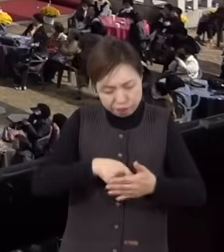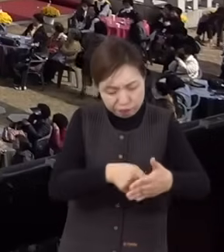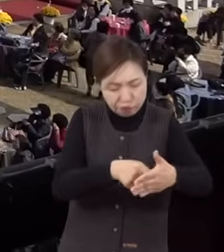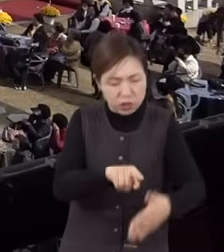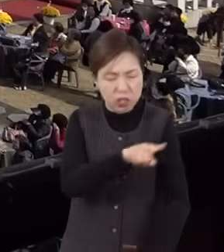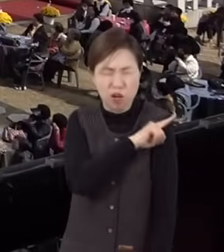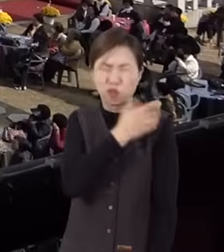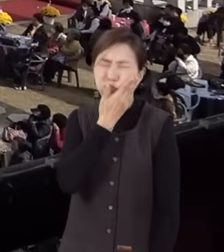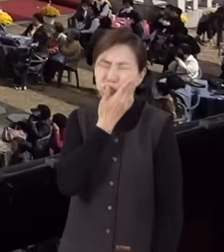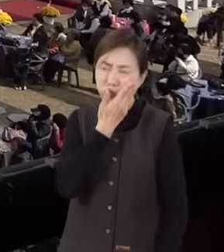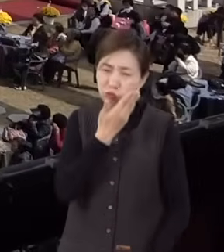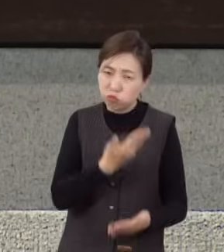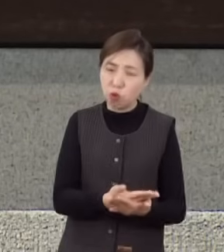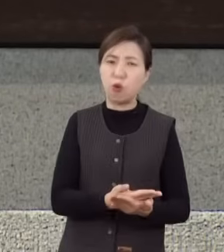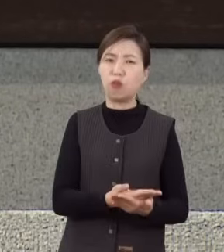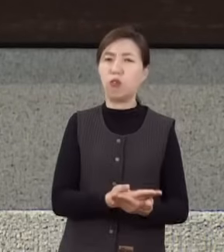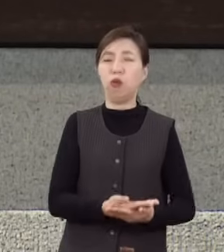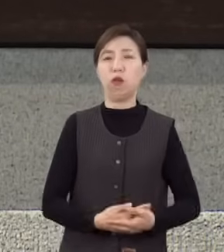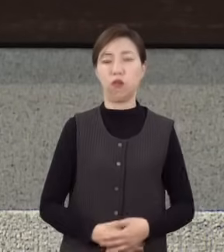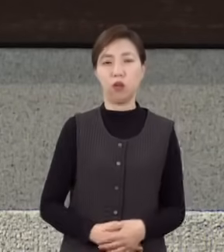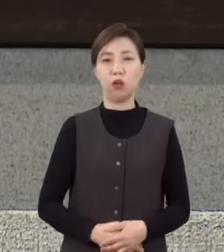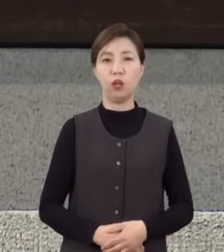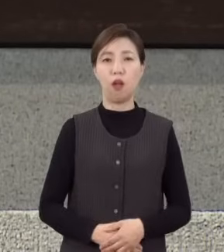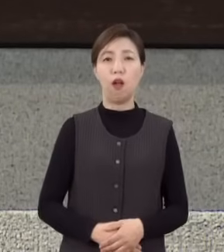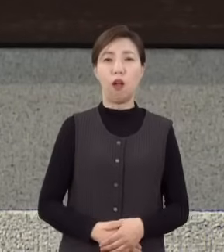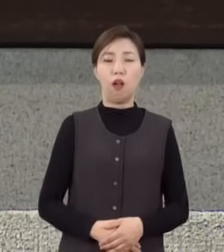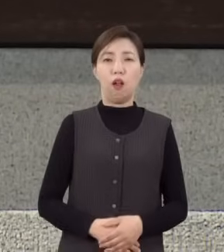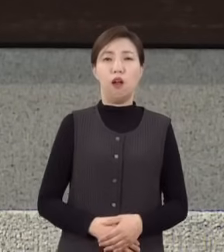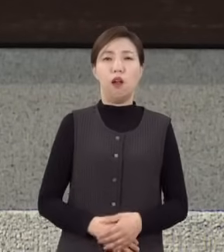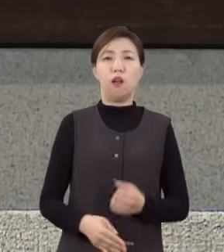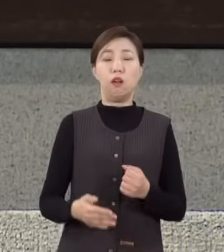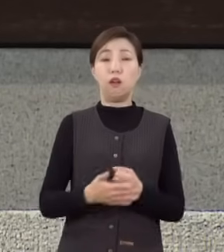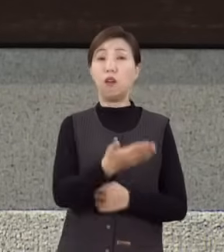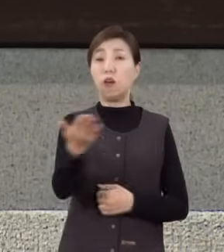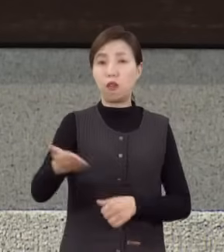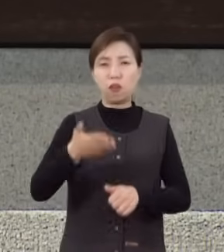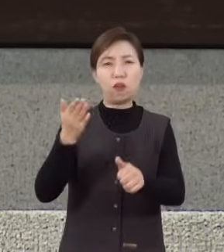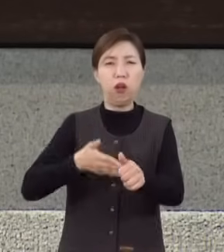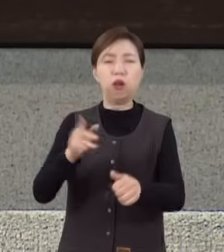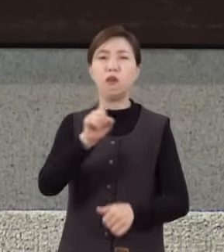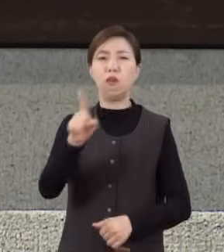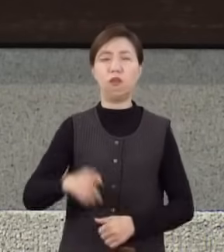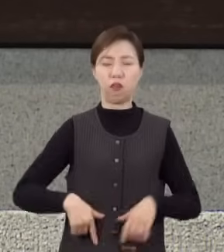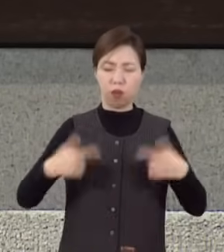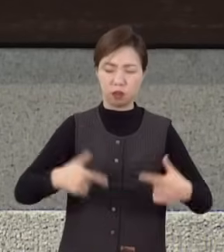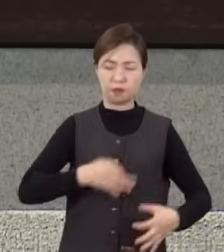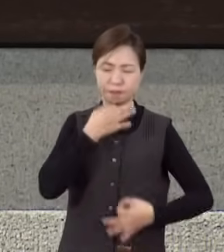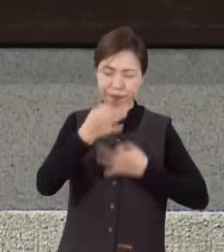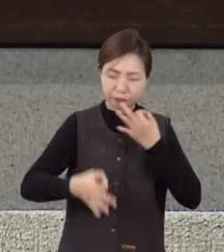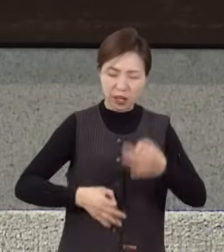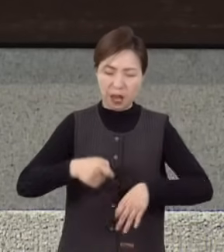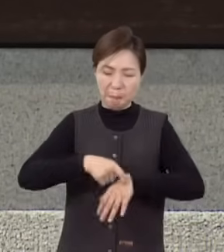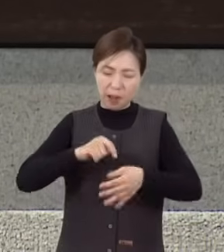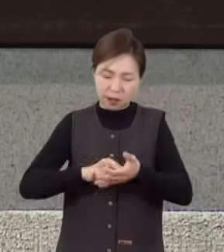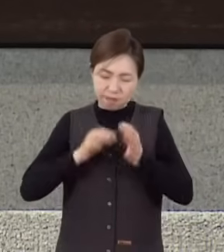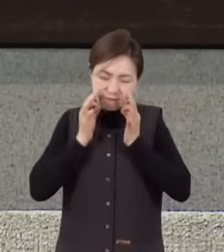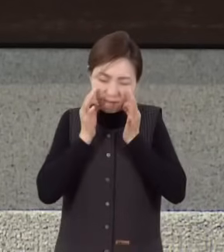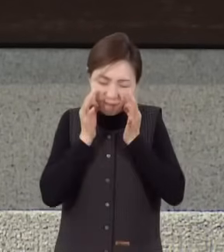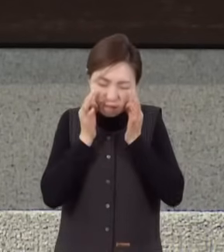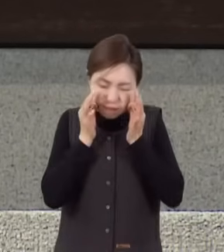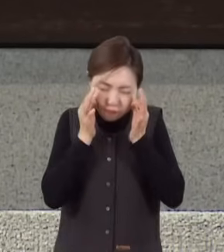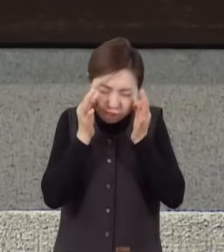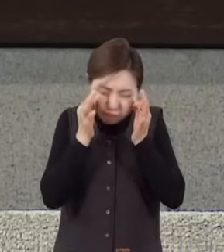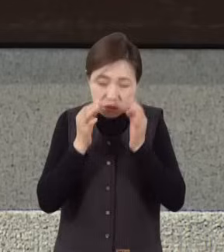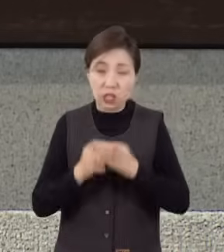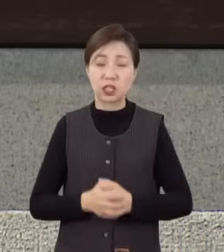그래서 염불하라는 거예요. 마음을 모아서 한 번이라도 나무아미타불, 마음을 모아서 한